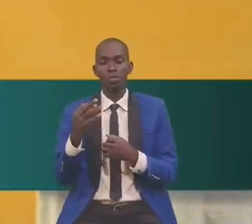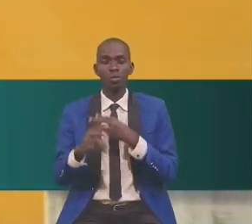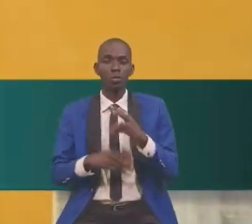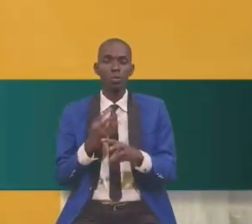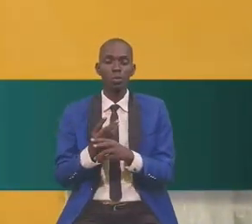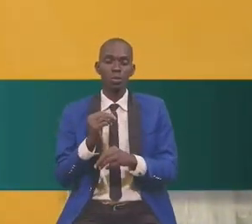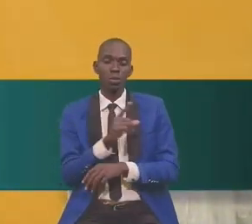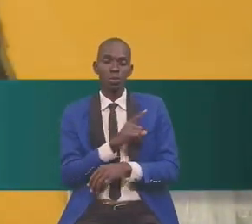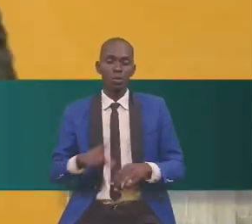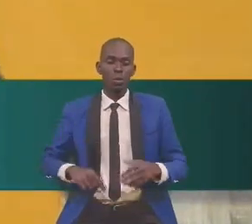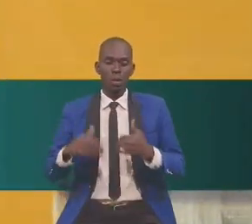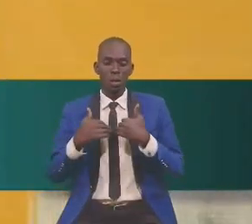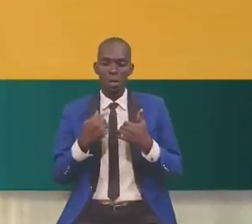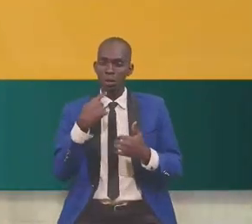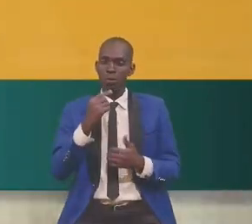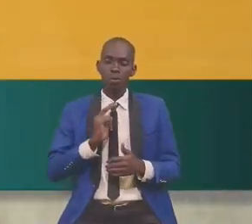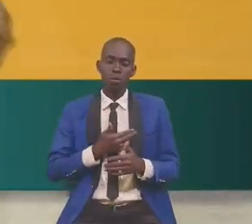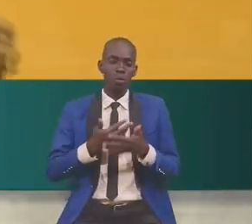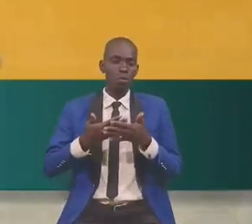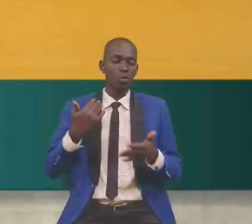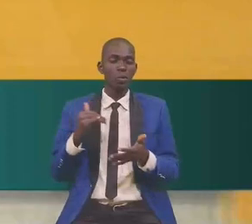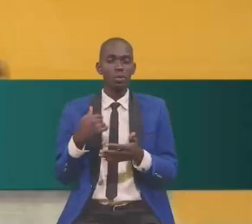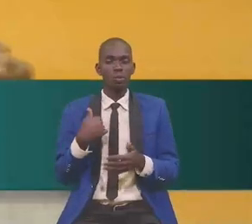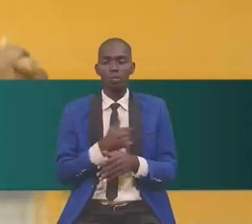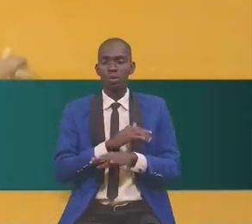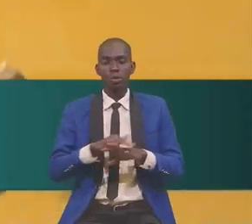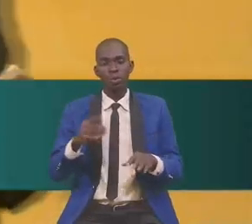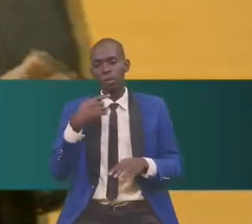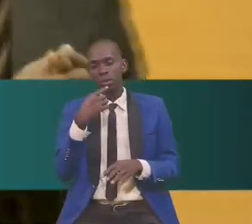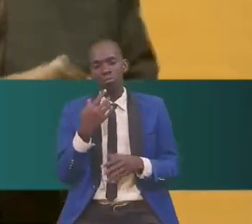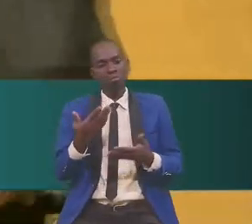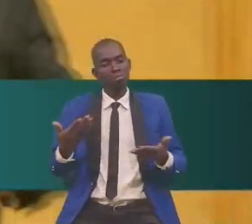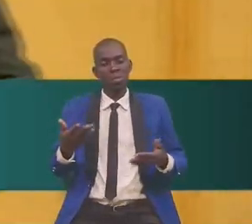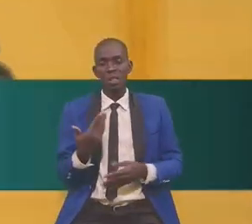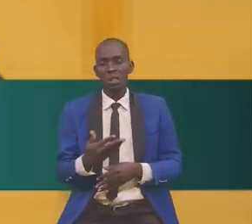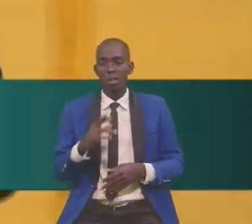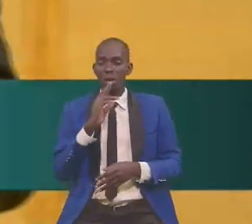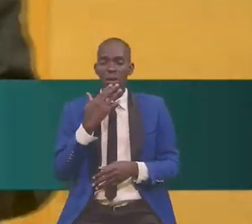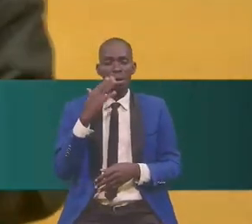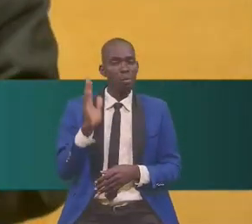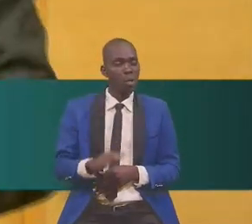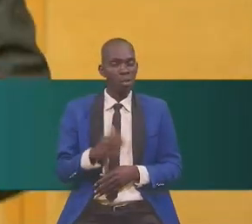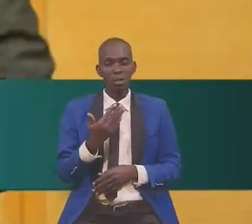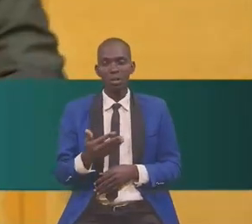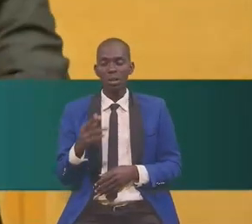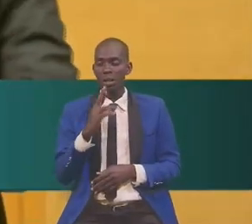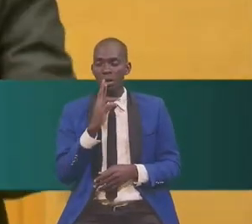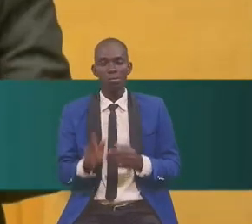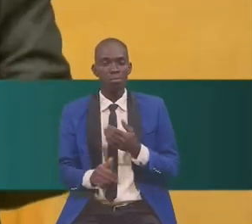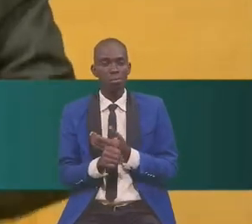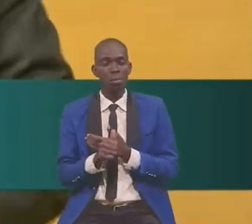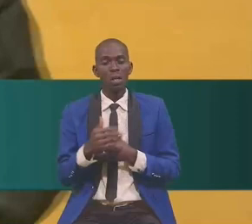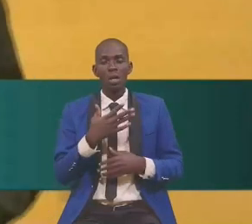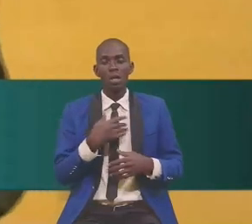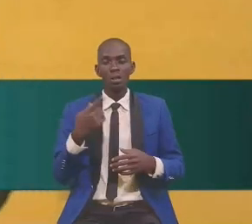d'avance, vous n'allez pas dire, bon, les choses sont mauvaises, vraiment les choses sont terribles, hein. Vraiment l'état, la corruption